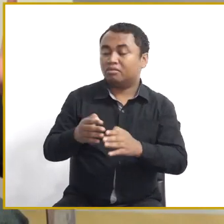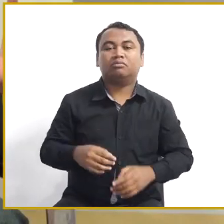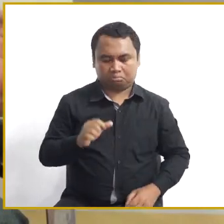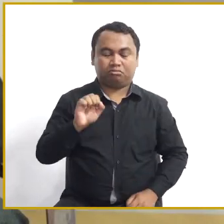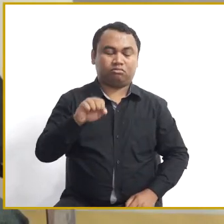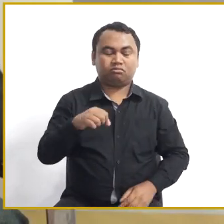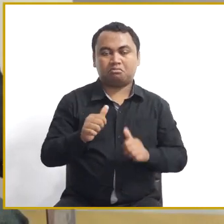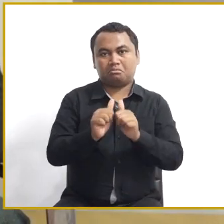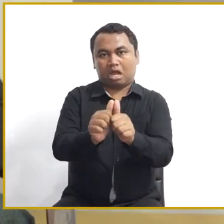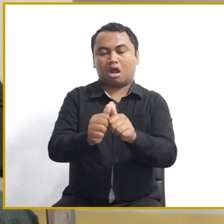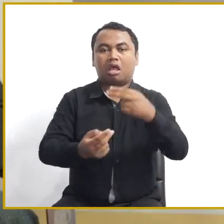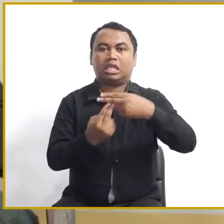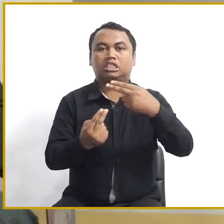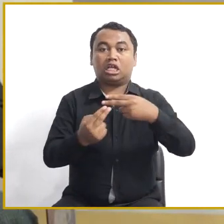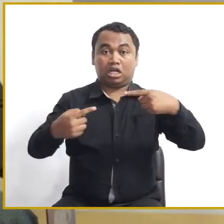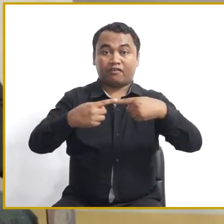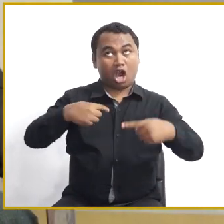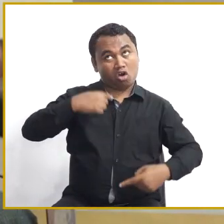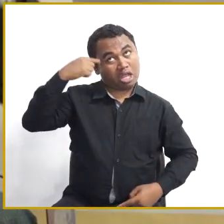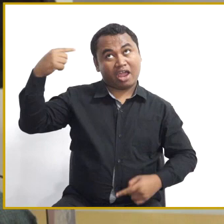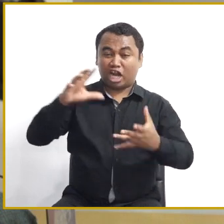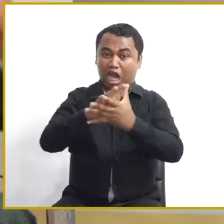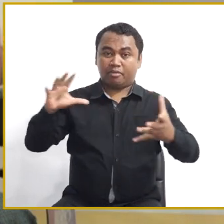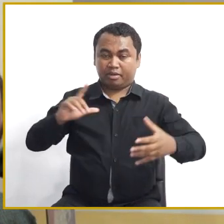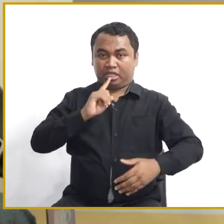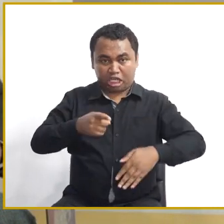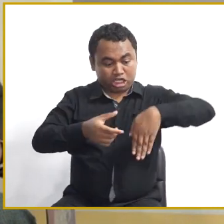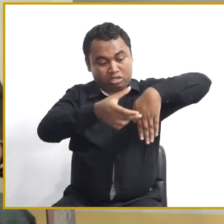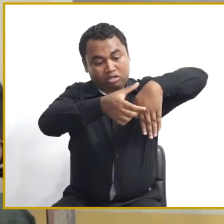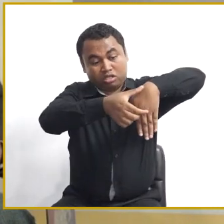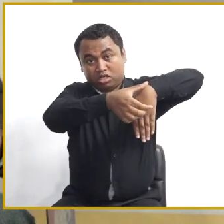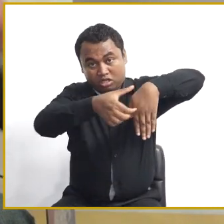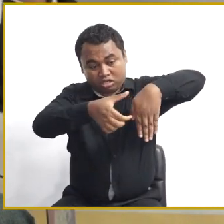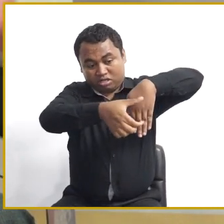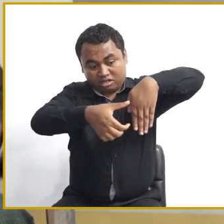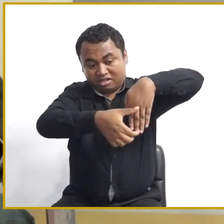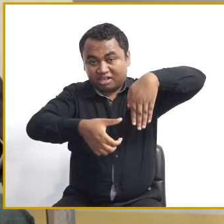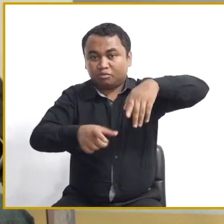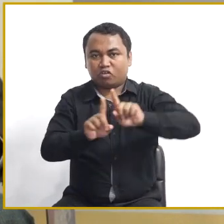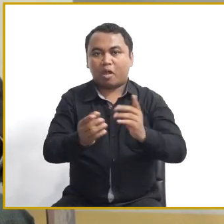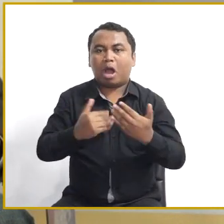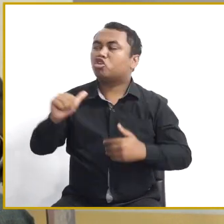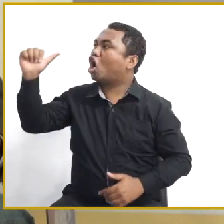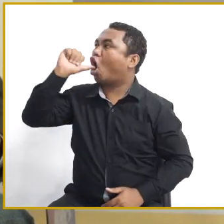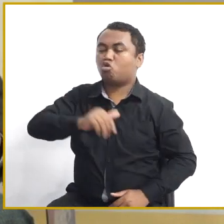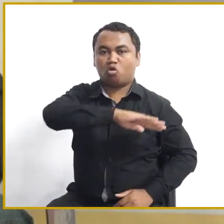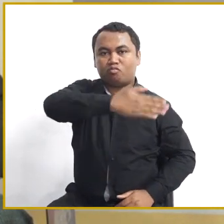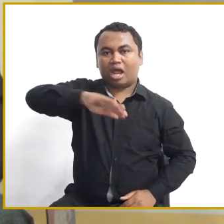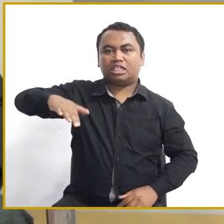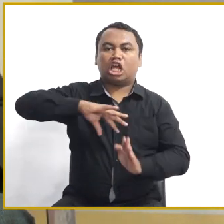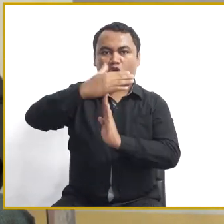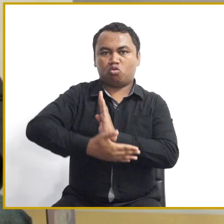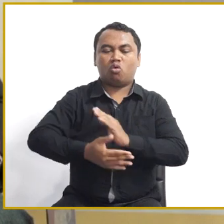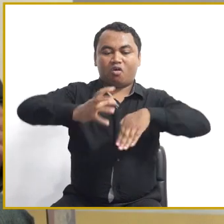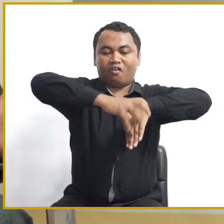zay fa ny vetikevitra lehibe zany dia ny hoe samy mahazo ranomasina daholy ny faritra anakitelo zany